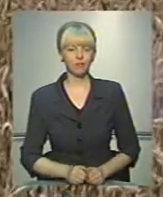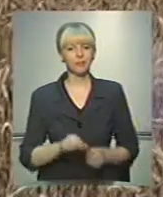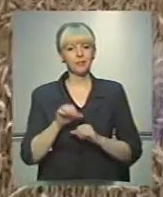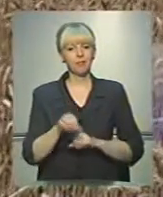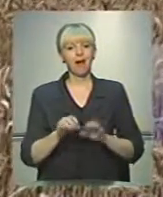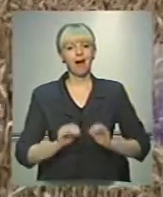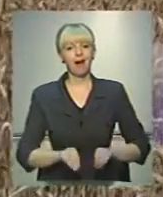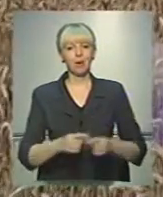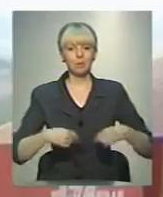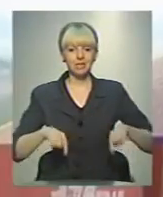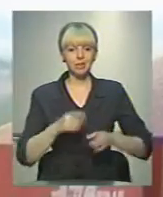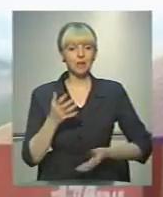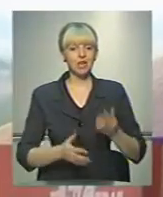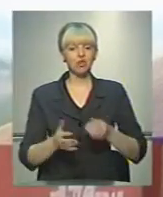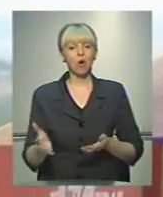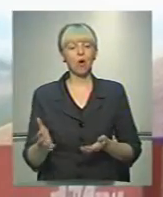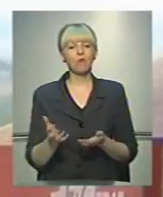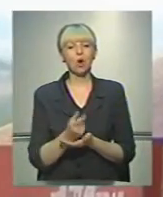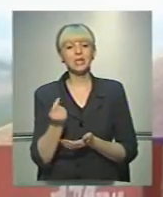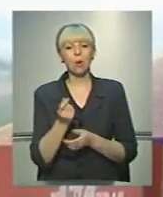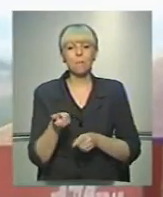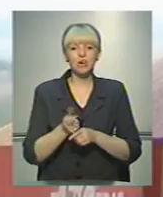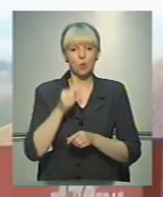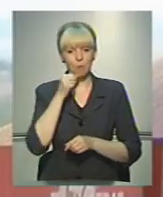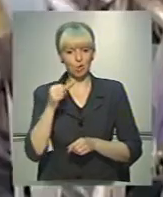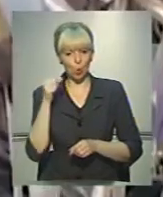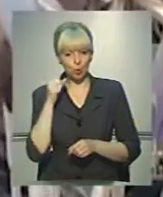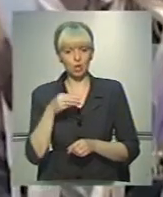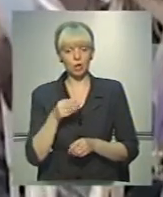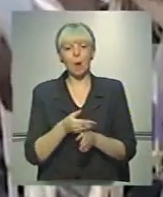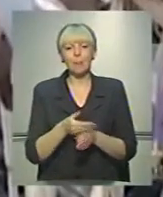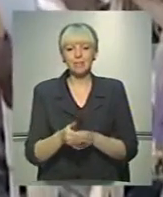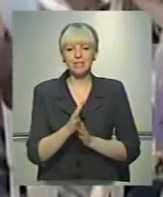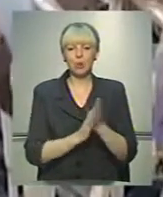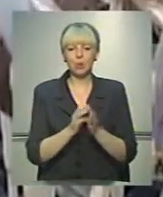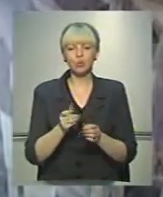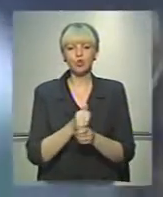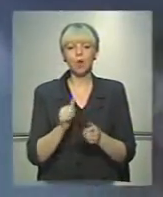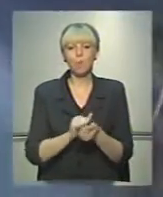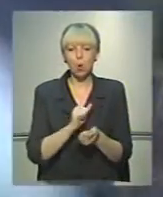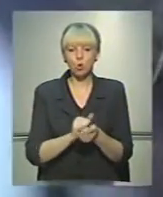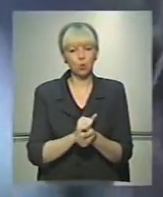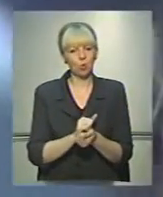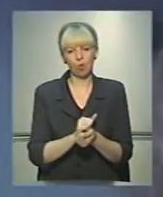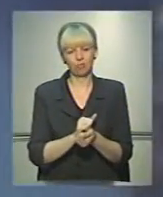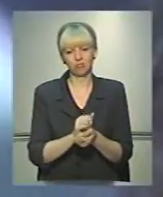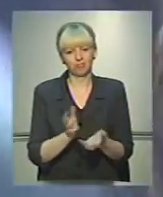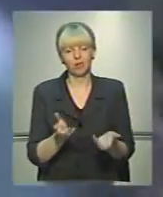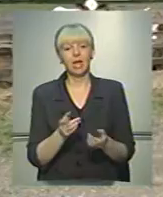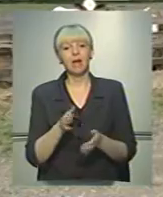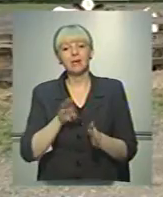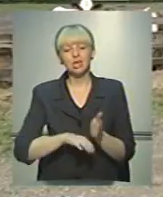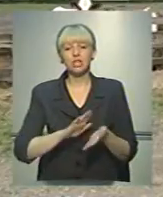Зокрема, в аграрному секторі. Якщо врожай зернових перевищив минулорічний, то пізні культури через посуху не обнадіюють. Ще